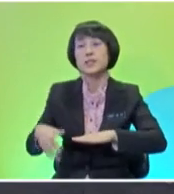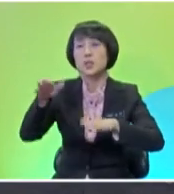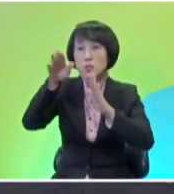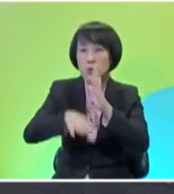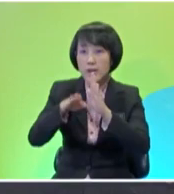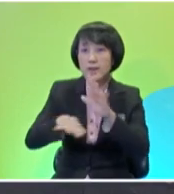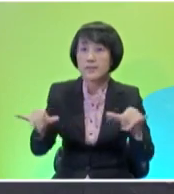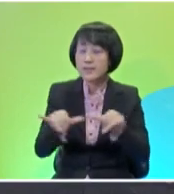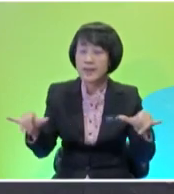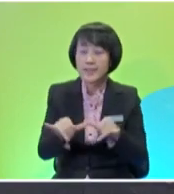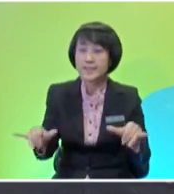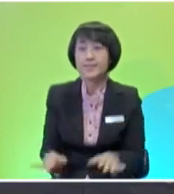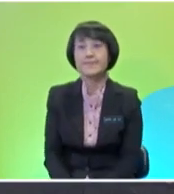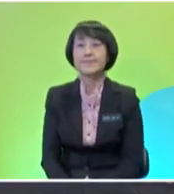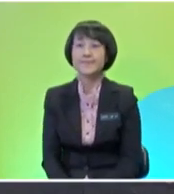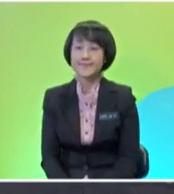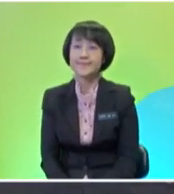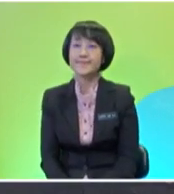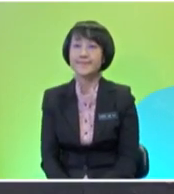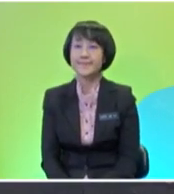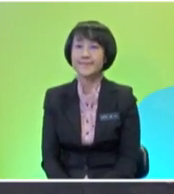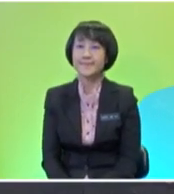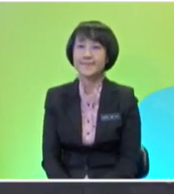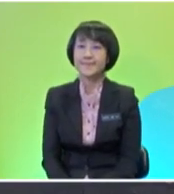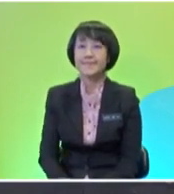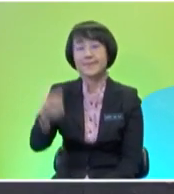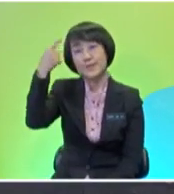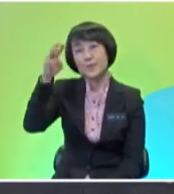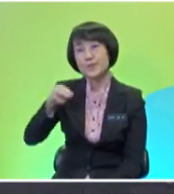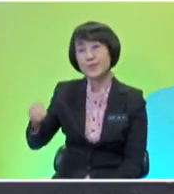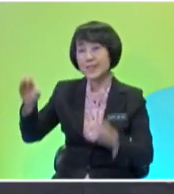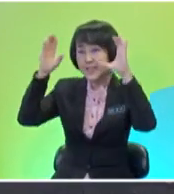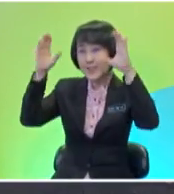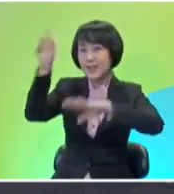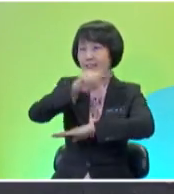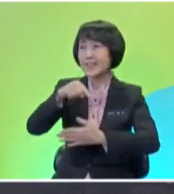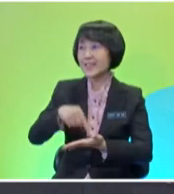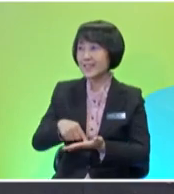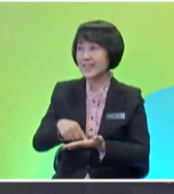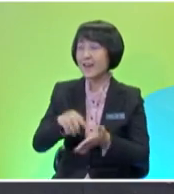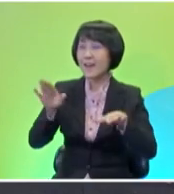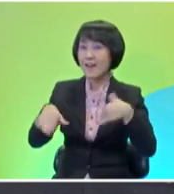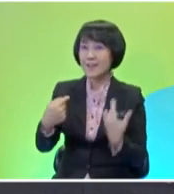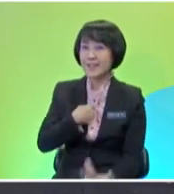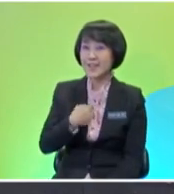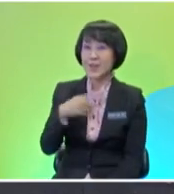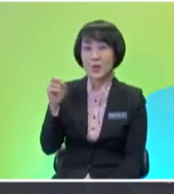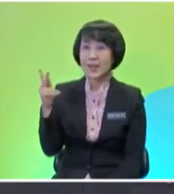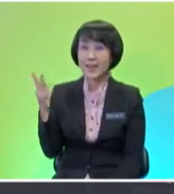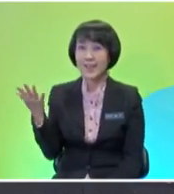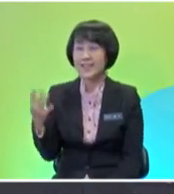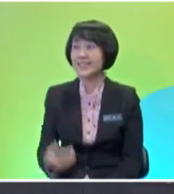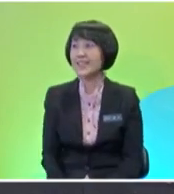Baik. Itulah sebenarnya dari segi rumusannya kan? Ya. Dan sebagai murid cikgu untuk hari ini, macam mana prestasi keseluruhan saya? Okey, daripada